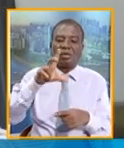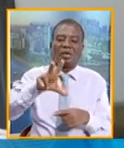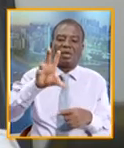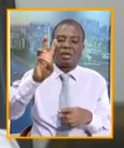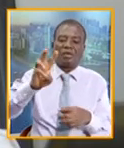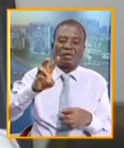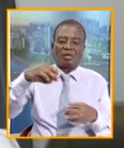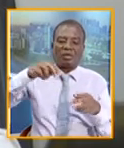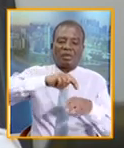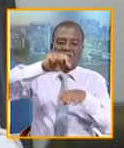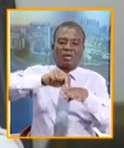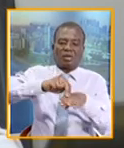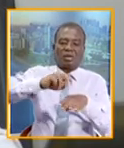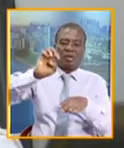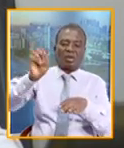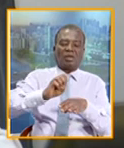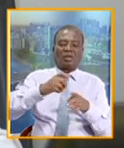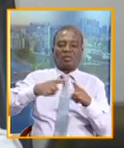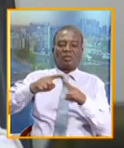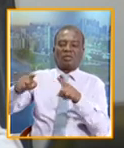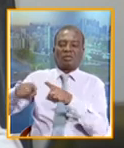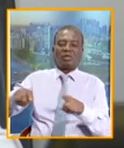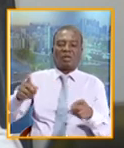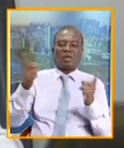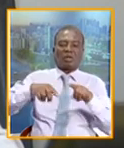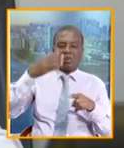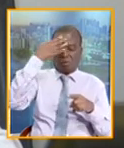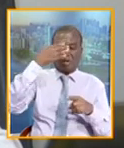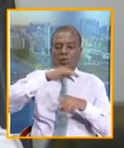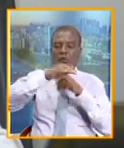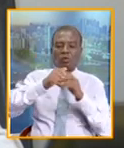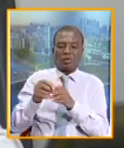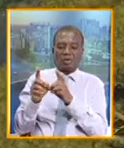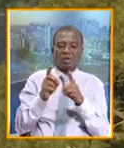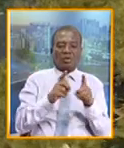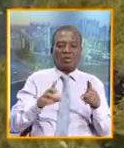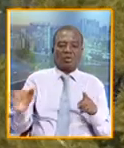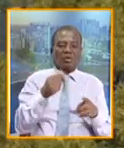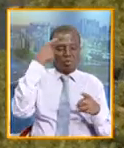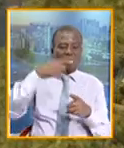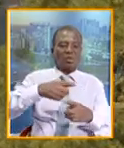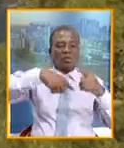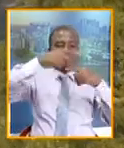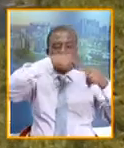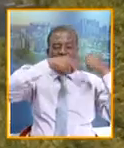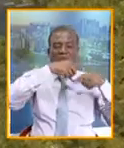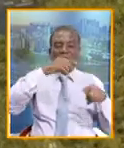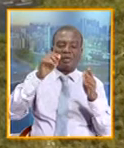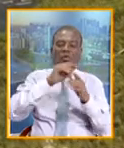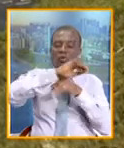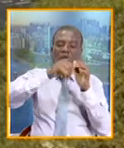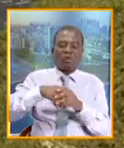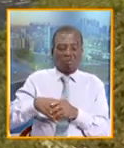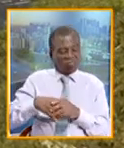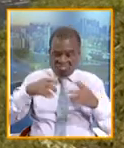différentes. Et quand on connaît maintenant toutes les mesures qu'il faut prendre pour voyager, se déplacer d'un pays à l'autre avec tous les tests